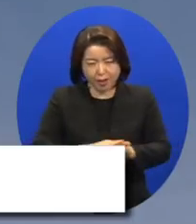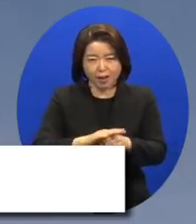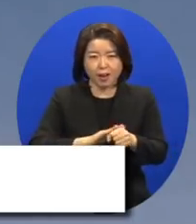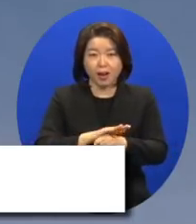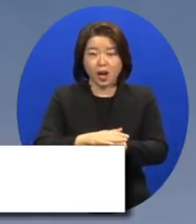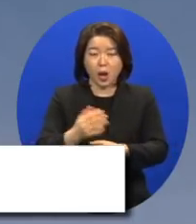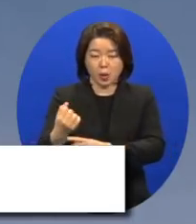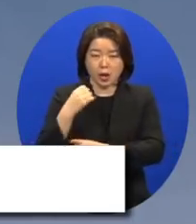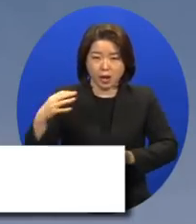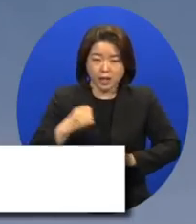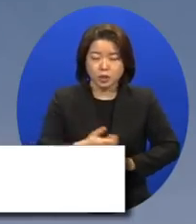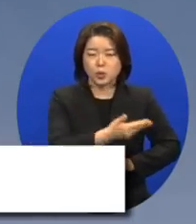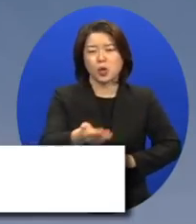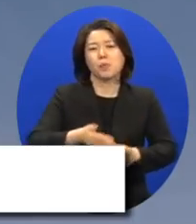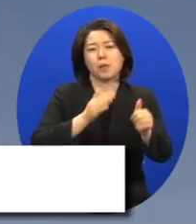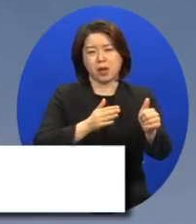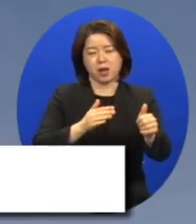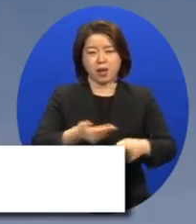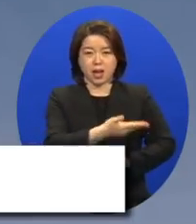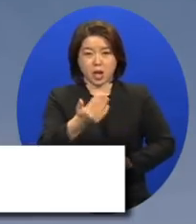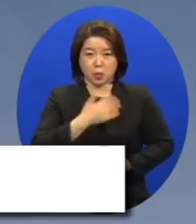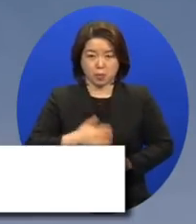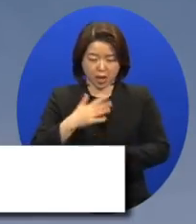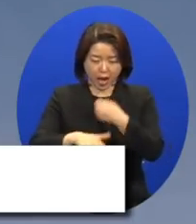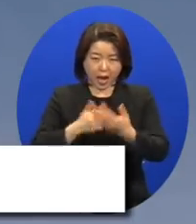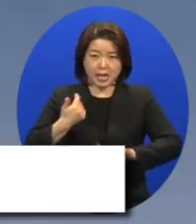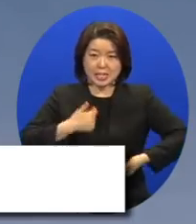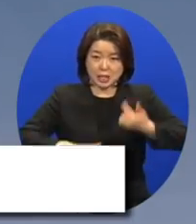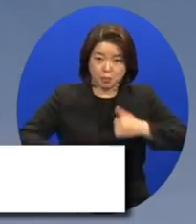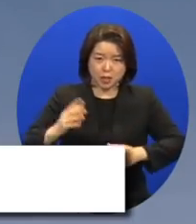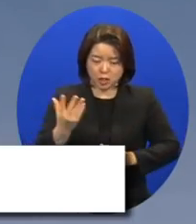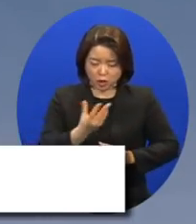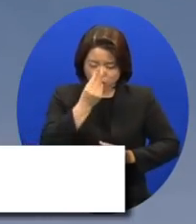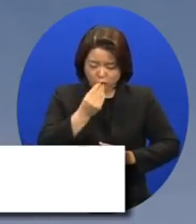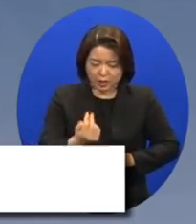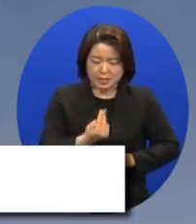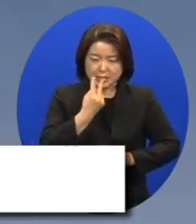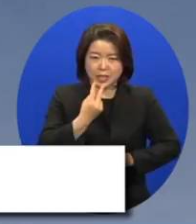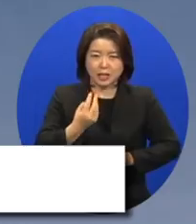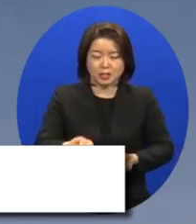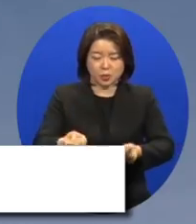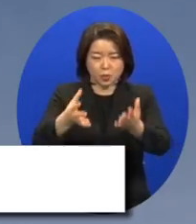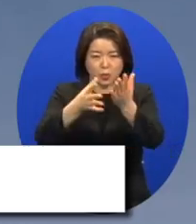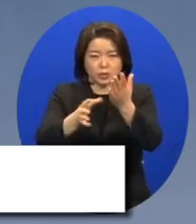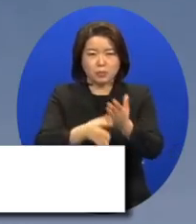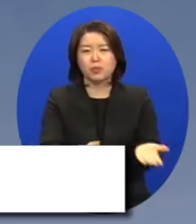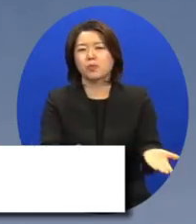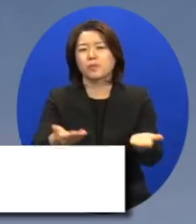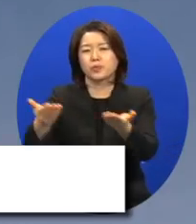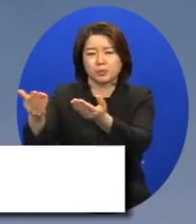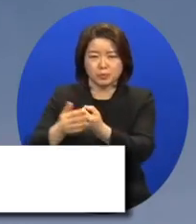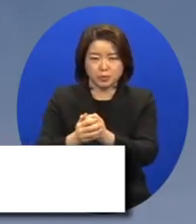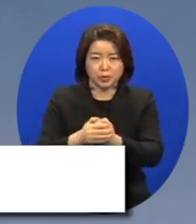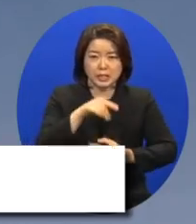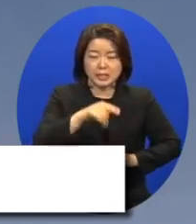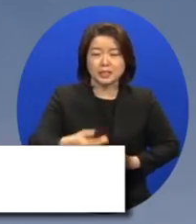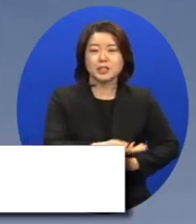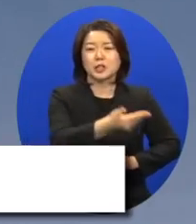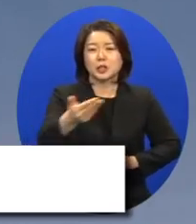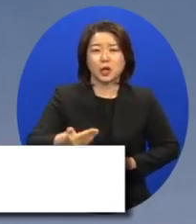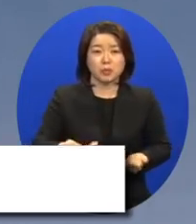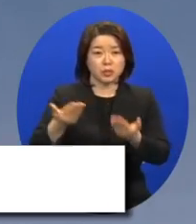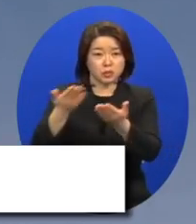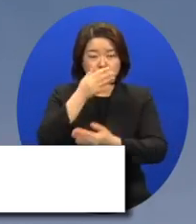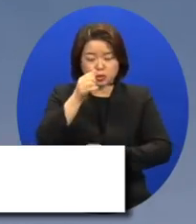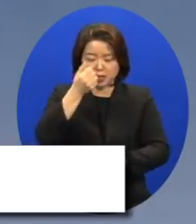권합니다 여러분의 몸을 하나님께서 기뻐하실 을 거룩한 산 제물로 들으십시오 이것이 여러분이 드릴